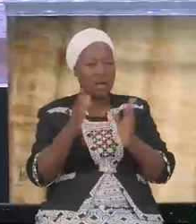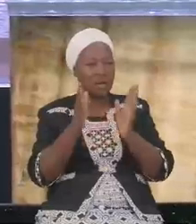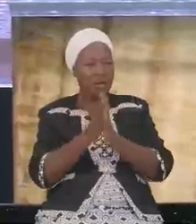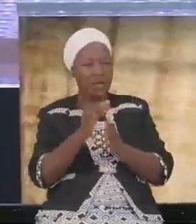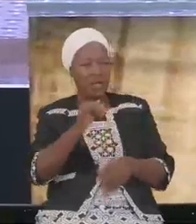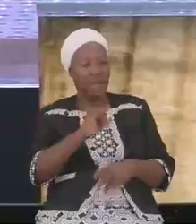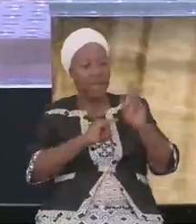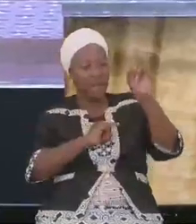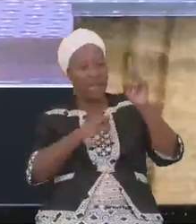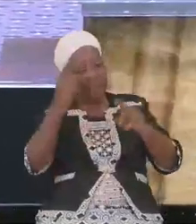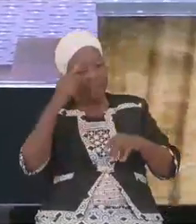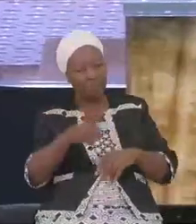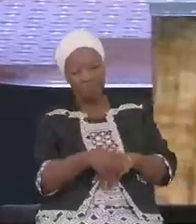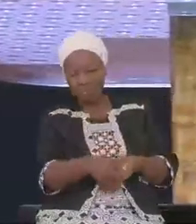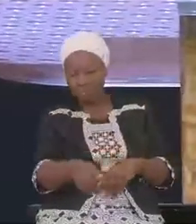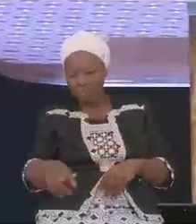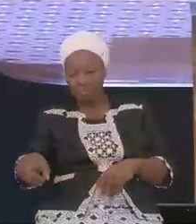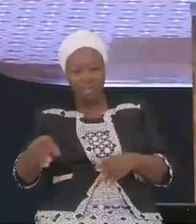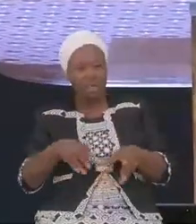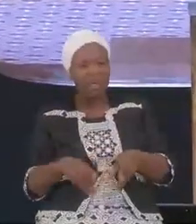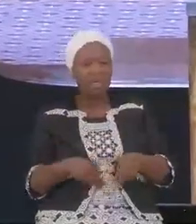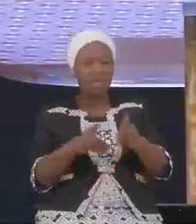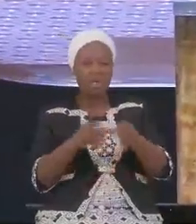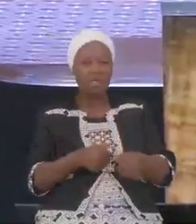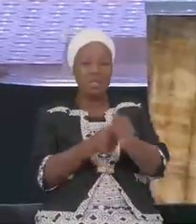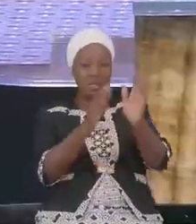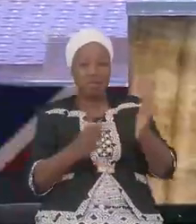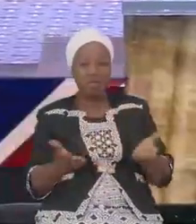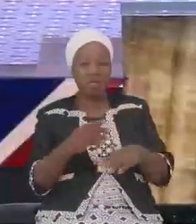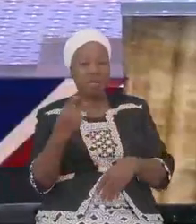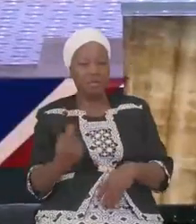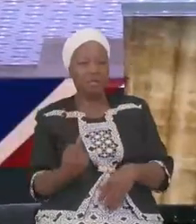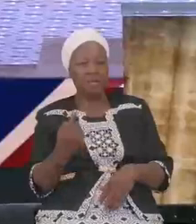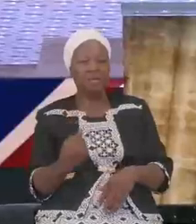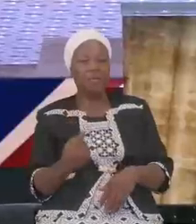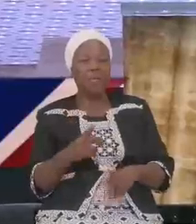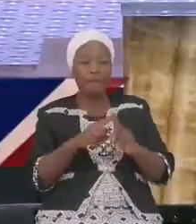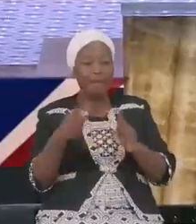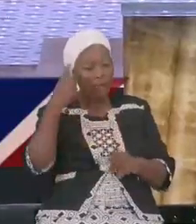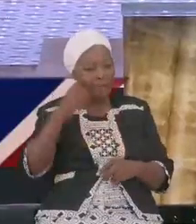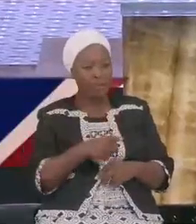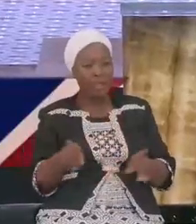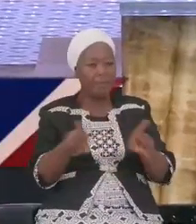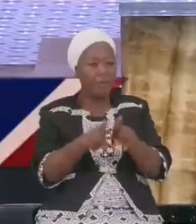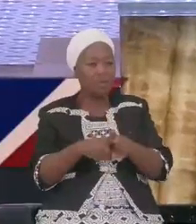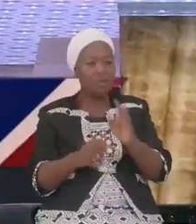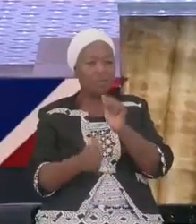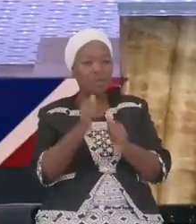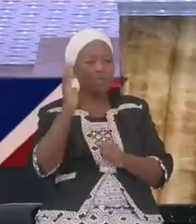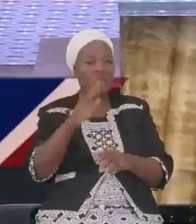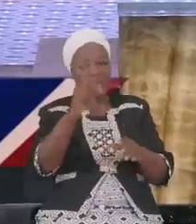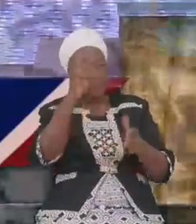Ce n'est pas pour eux seulement que je prie, mais encore pour ceux qui croiront en moi par